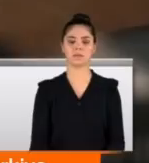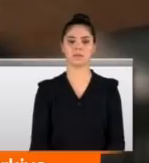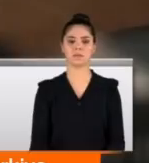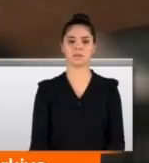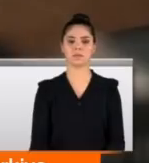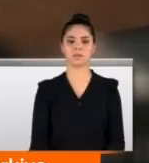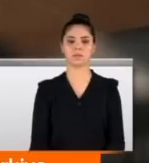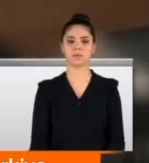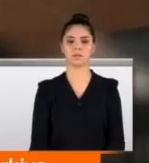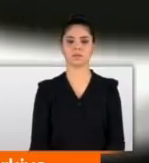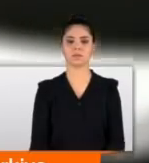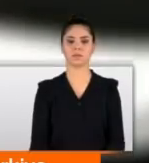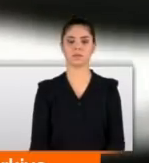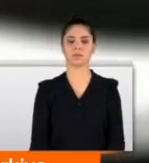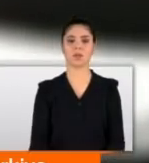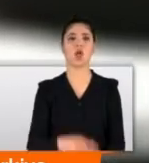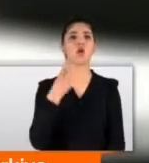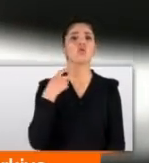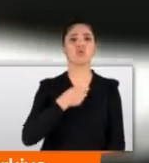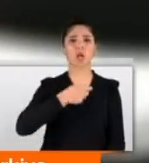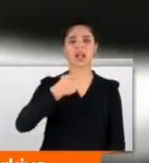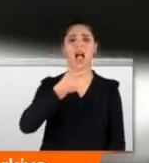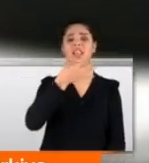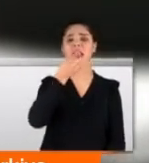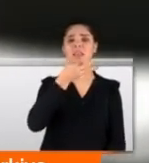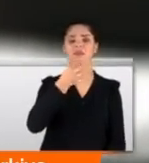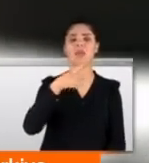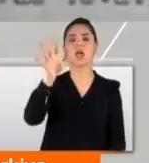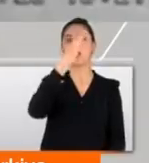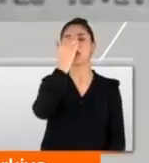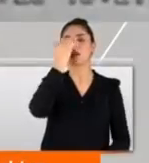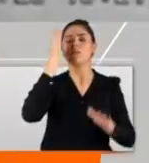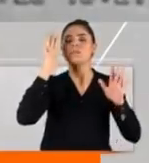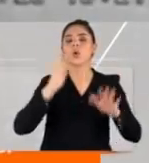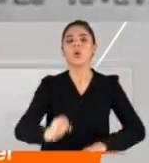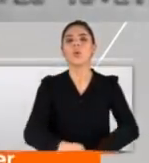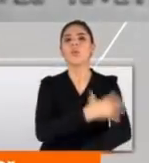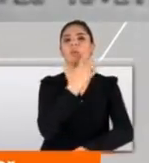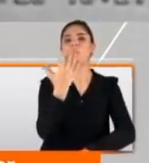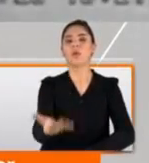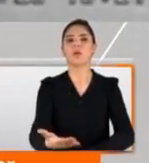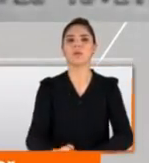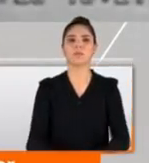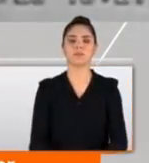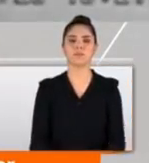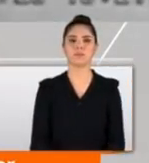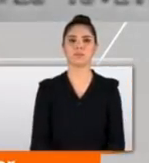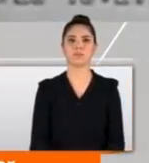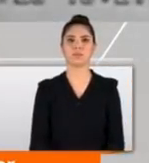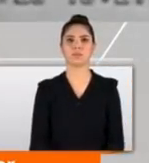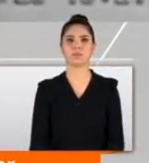напрашивался. Представлялся сотрудником. Rus seri katilin ifadesi ise kan dondurdu. Почему именно вы душили? Выбрали